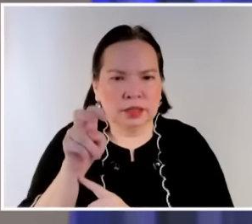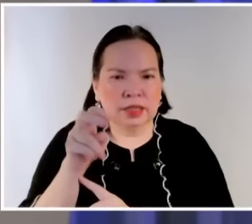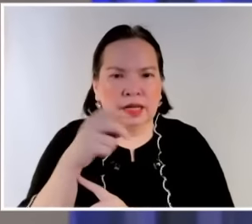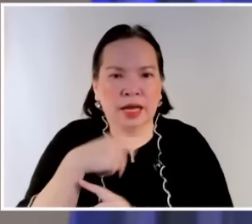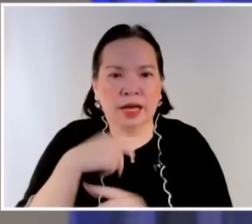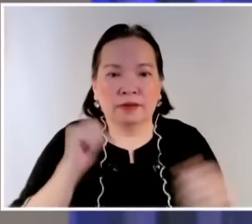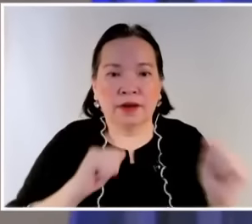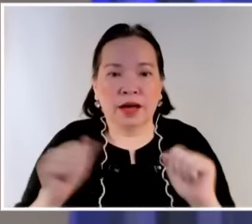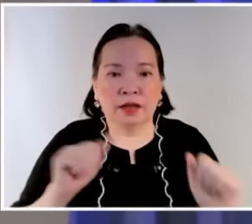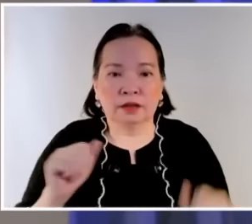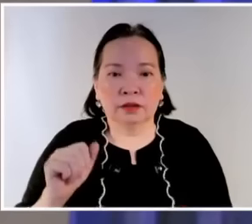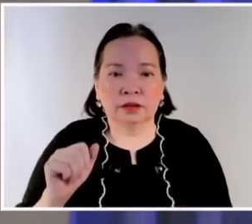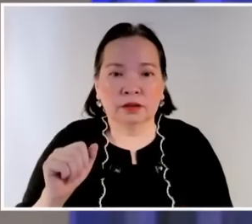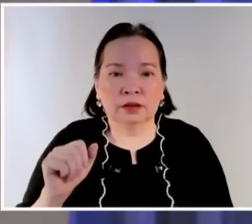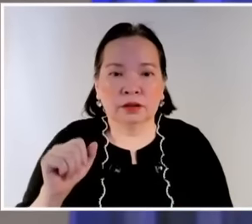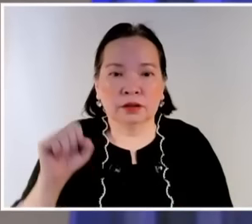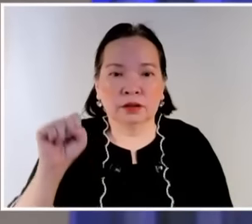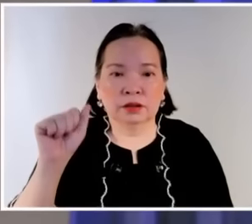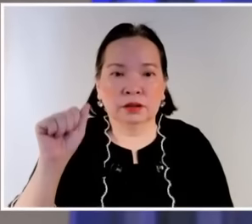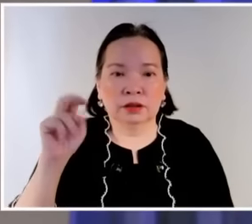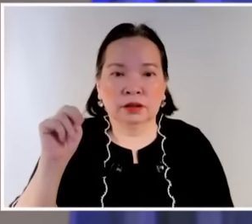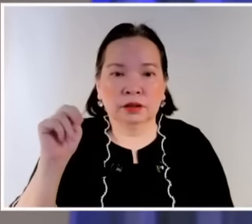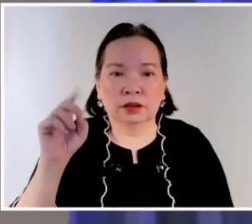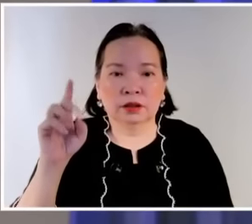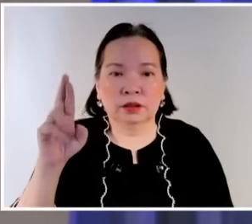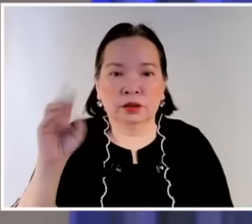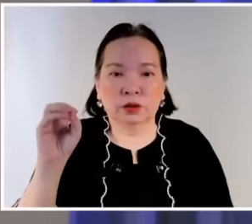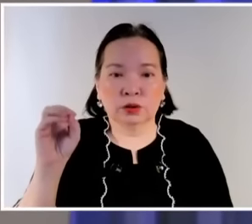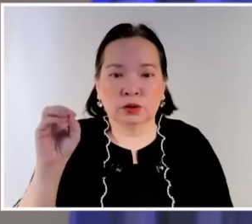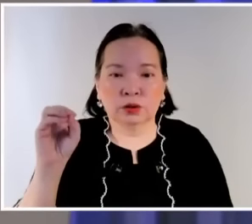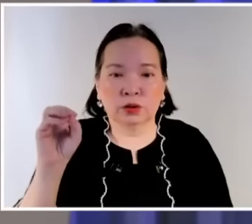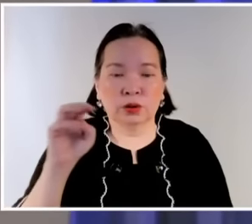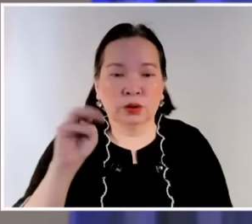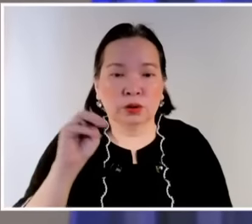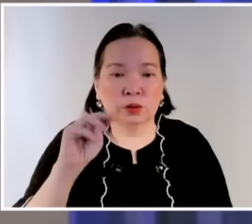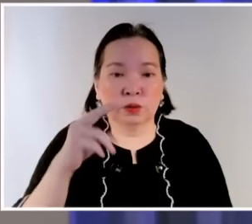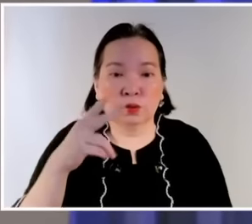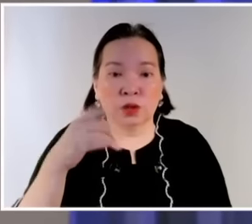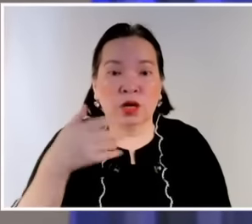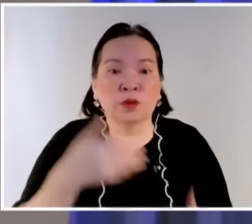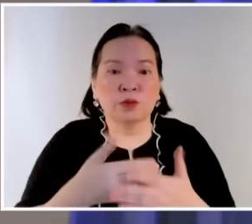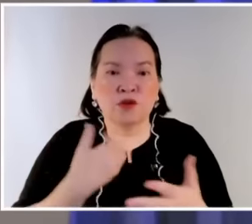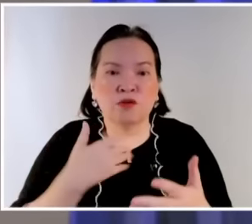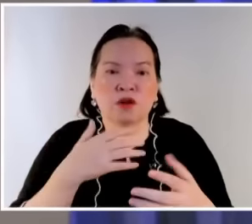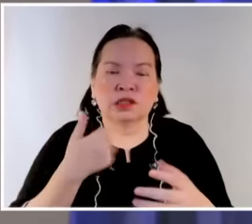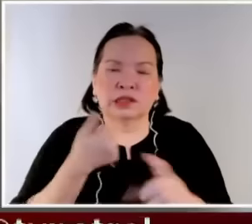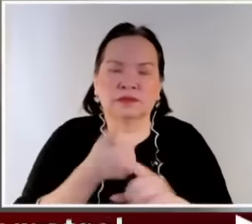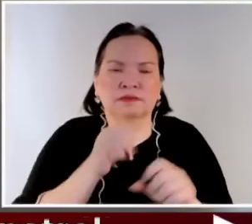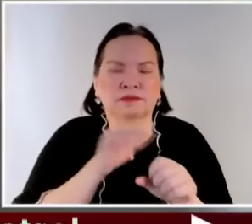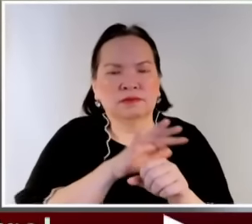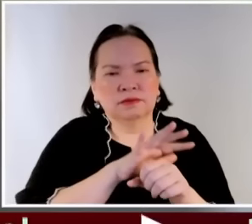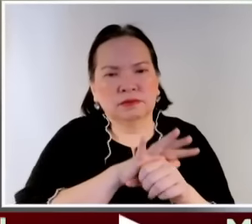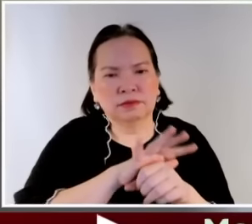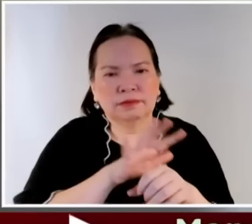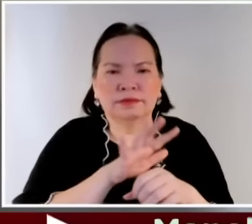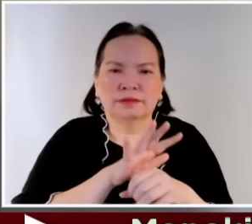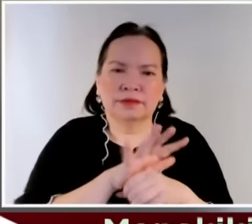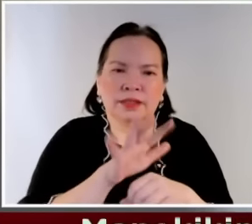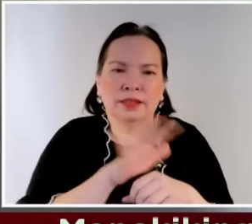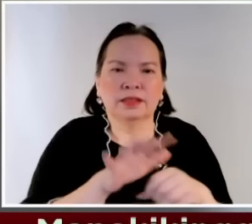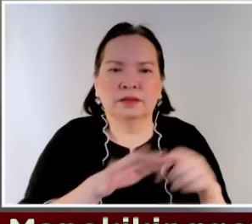Mulak bago at pagkatapos na nangyari ang umano'y pangmumolestya sa kanya. Nakipag-ugnayan sila sa tanggapan ng NBI Public